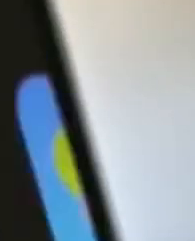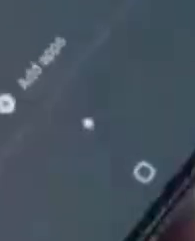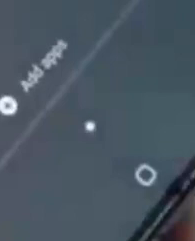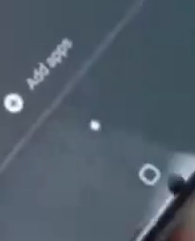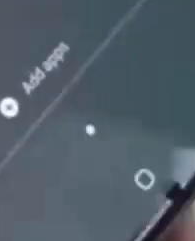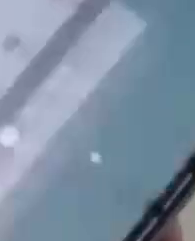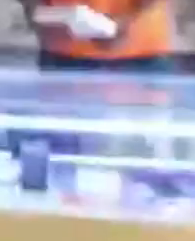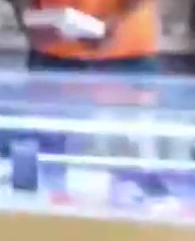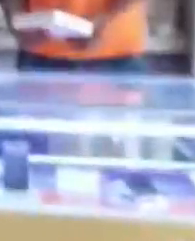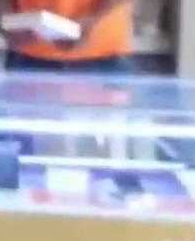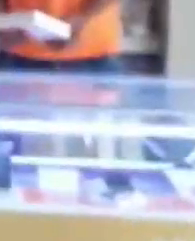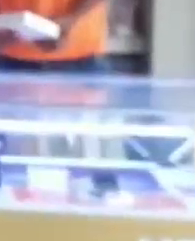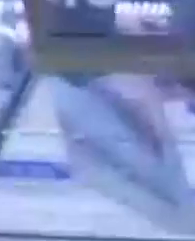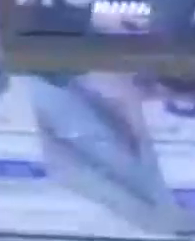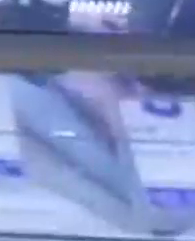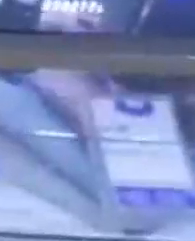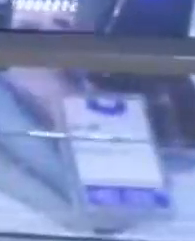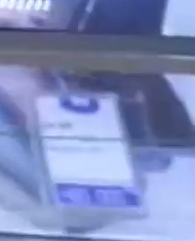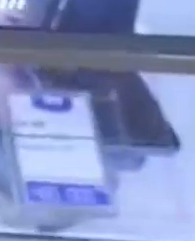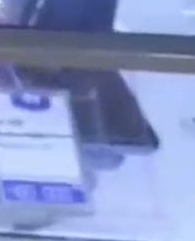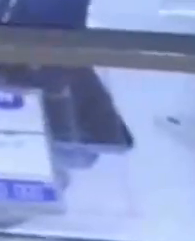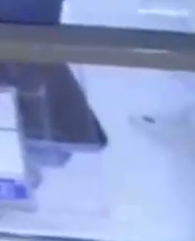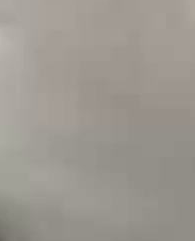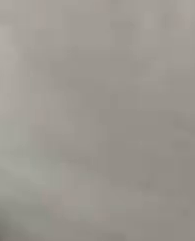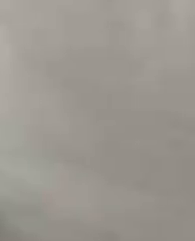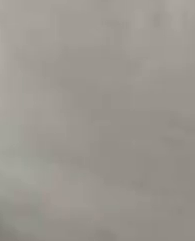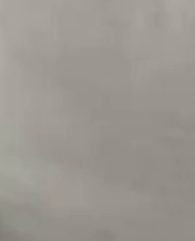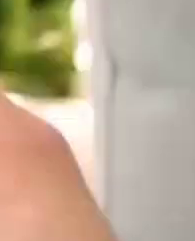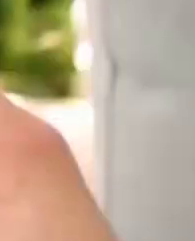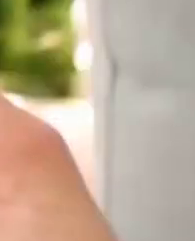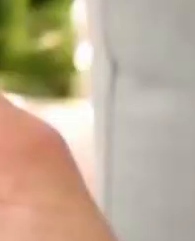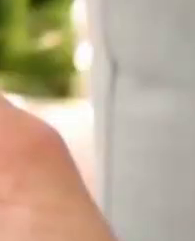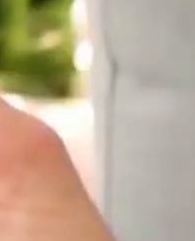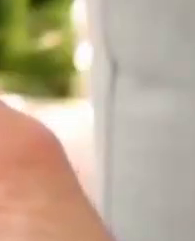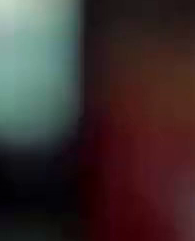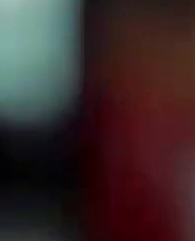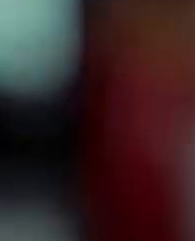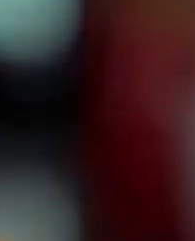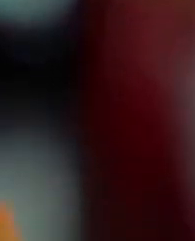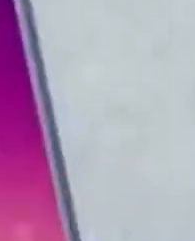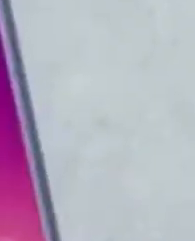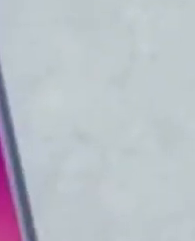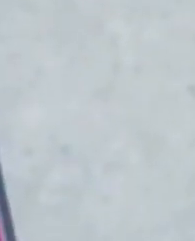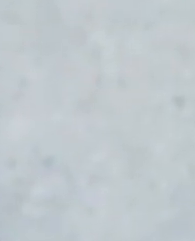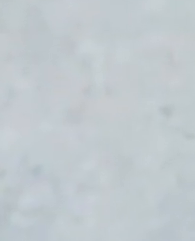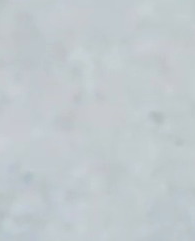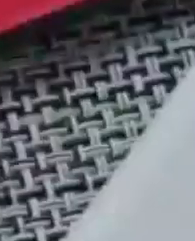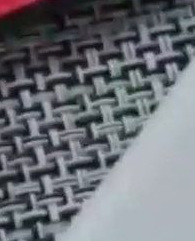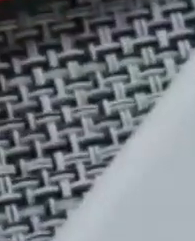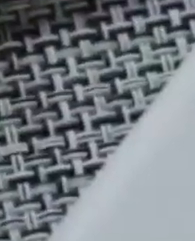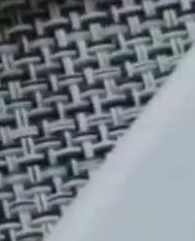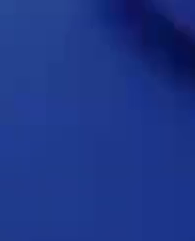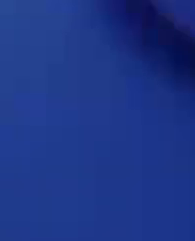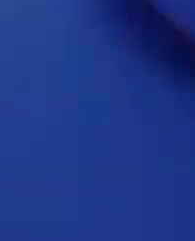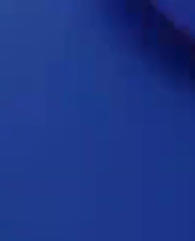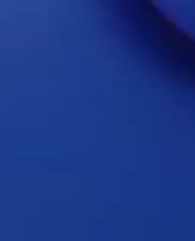igakora nta kibazo na kimwe. Hagira uhasanga amahitamo muri za Samsung zimenyerewe nka Samsung S20 Plus, Samsung Note 10 ndetse na